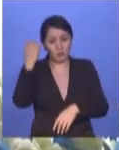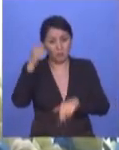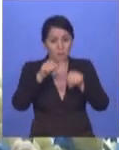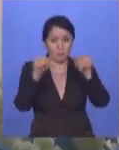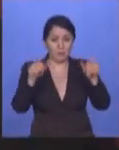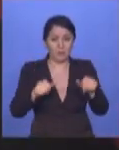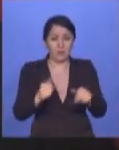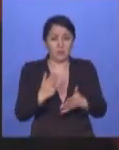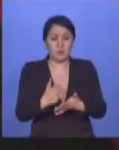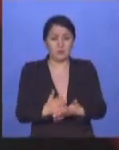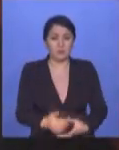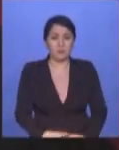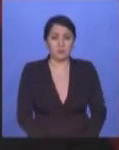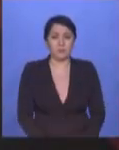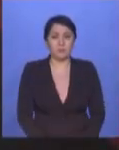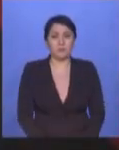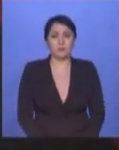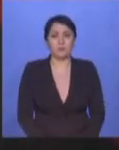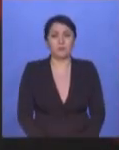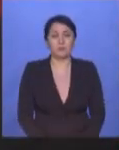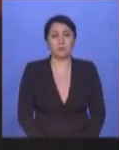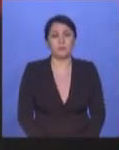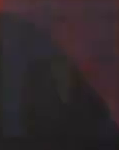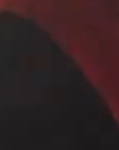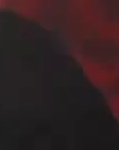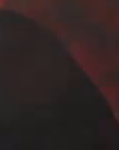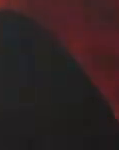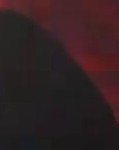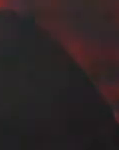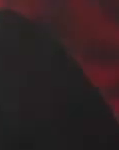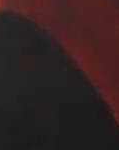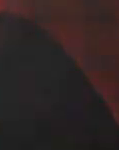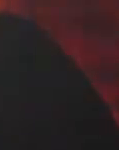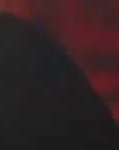қойылған. Толғанай Бисенбаева, Ділназ Ғалым, Дамир Ескендіров, жаңалықтар қызметі.